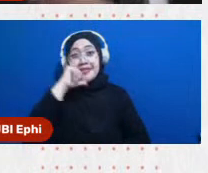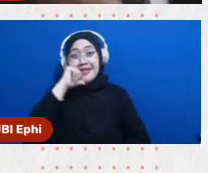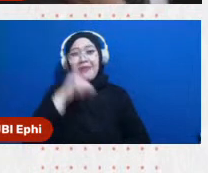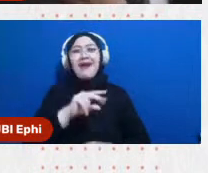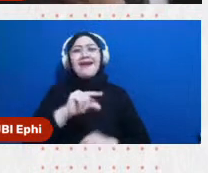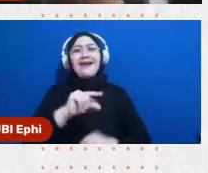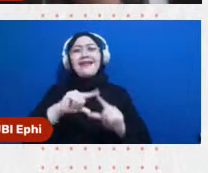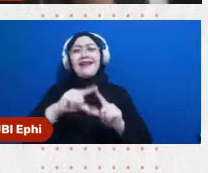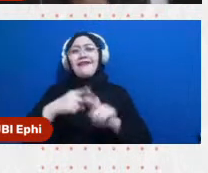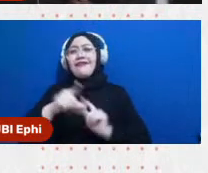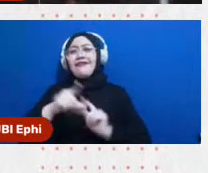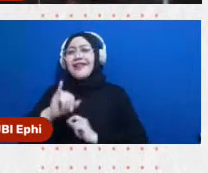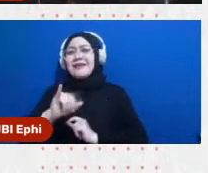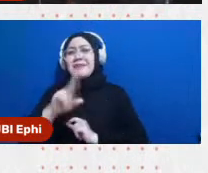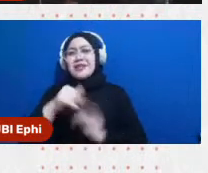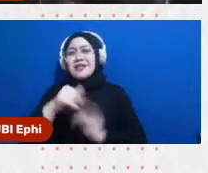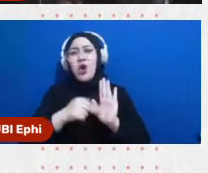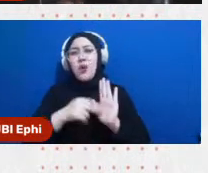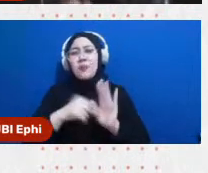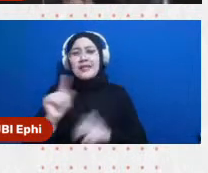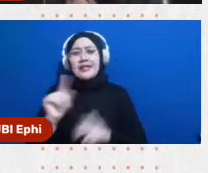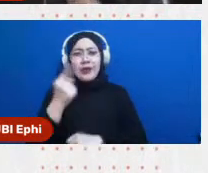Pambudi, disusul dengan Indah.